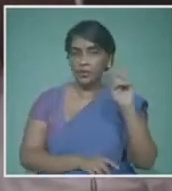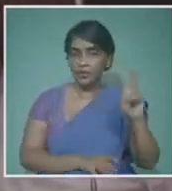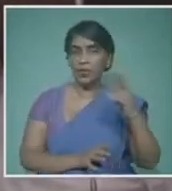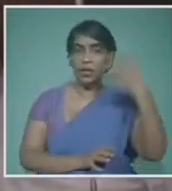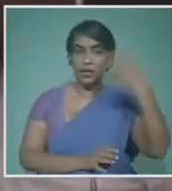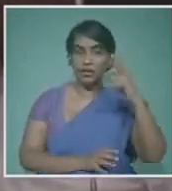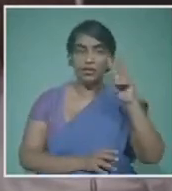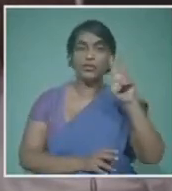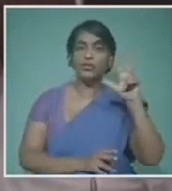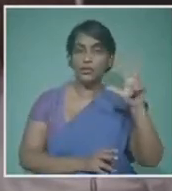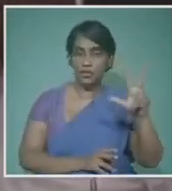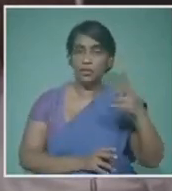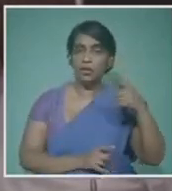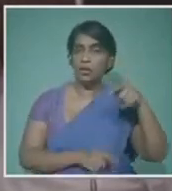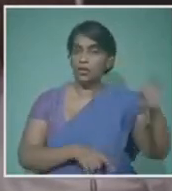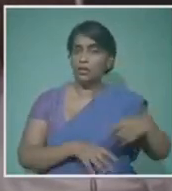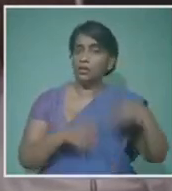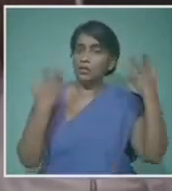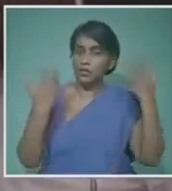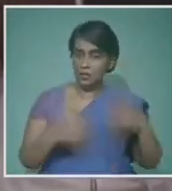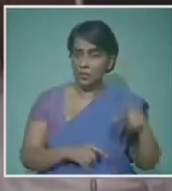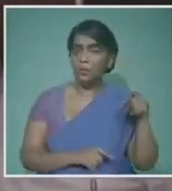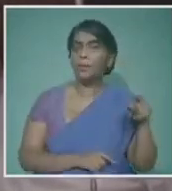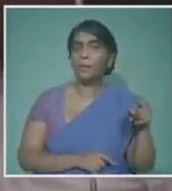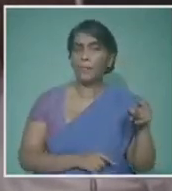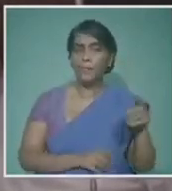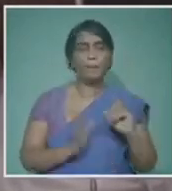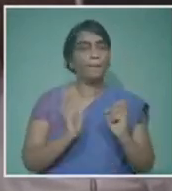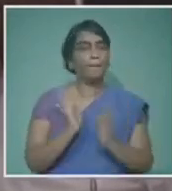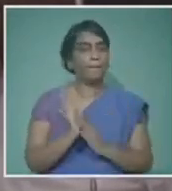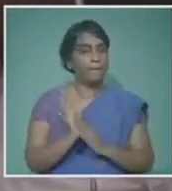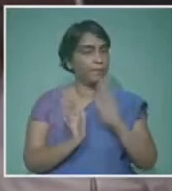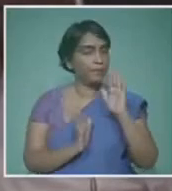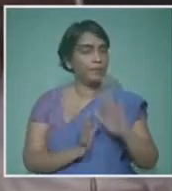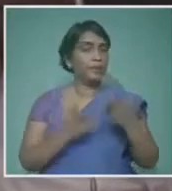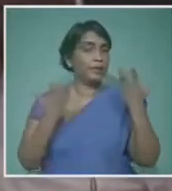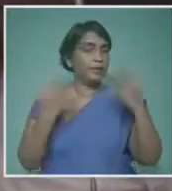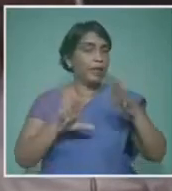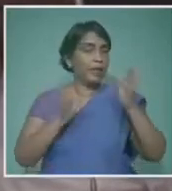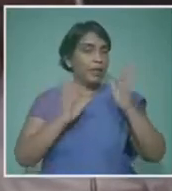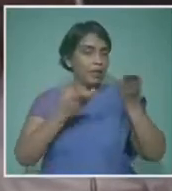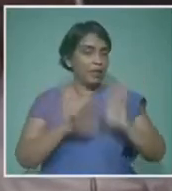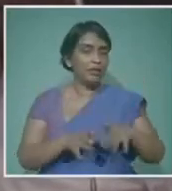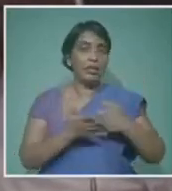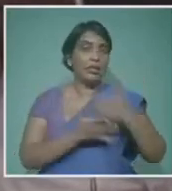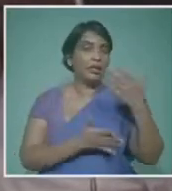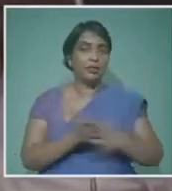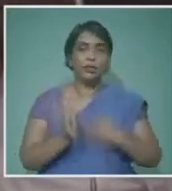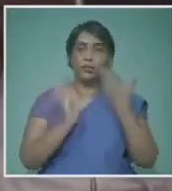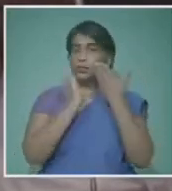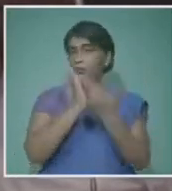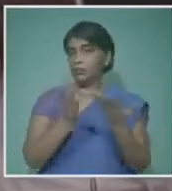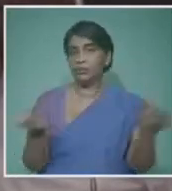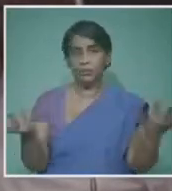2022/4/28 වෙනි දින අවසන් වී ඇති අතර කොමිෂන් සභාව විසින් අවසන් වාර්තාවක් ඉදිරිපත් කර නොමැත.